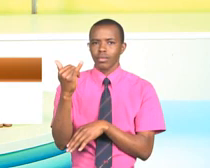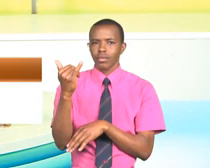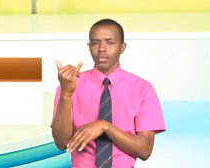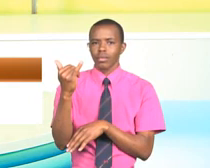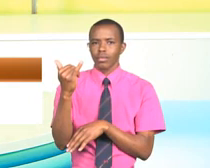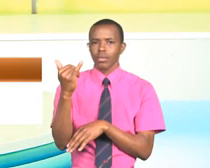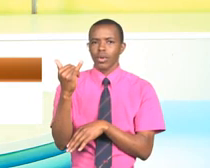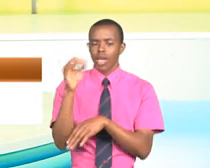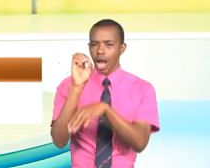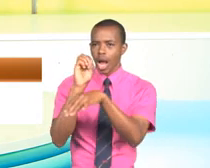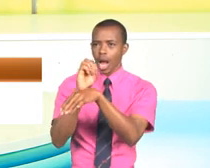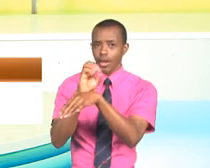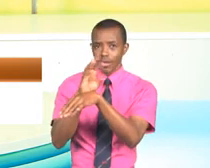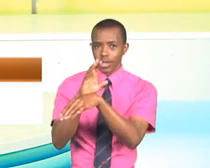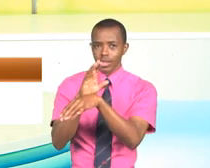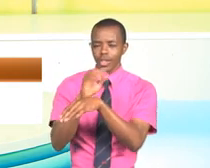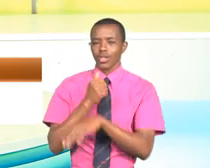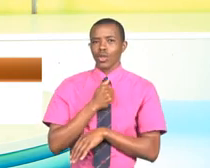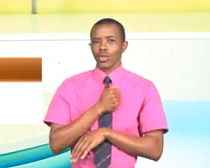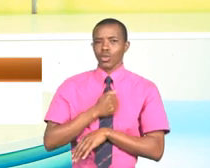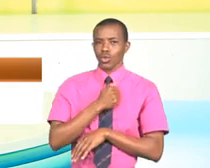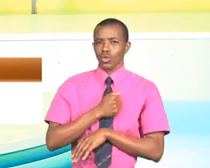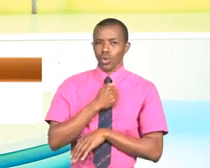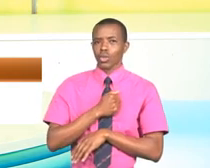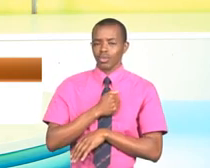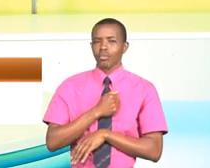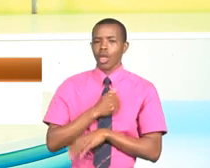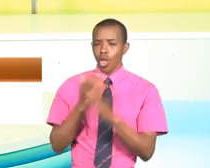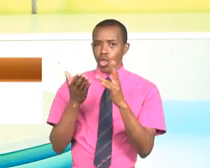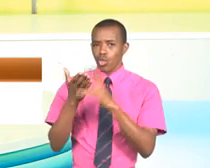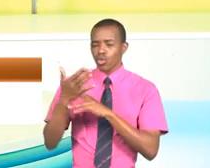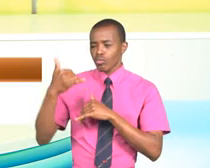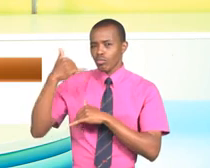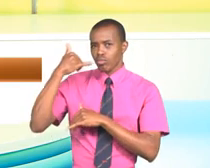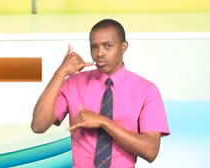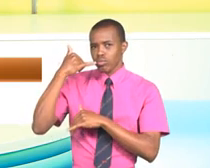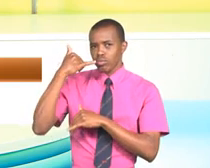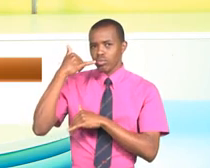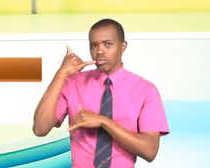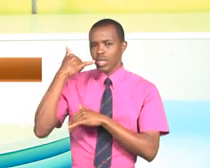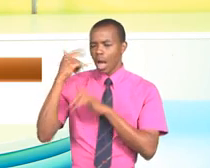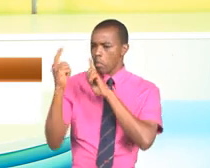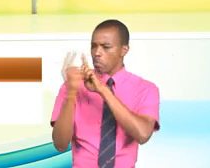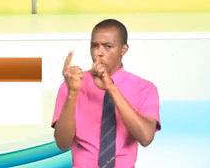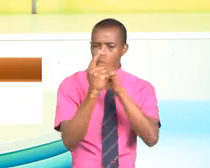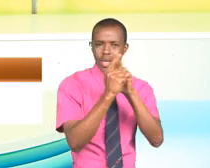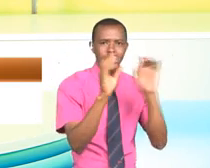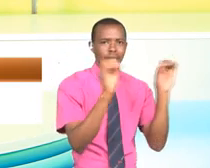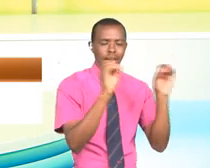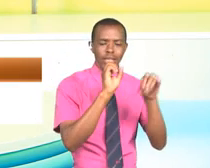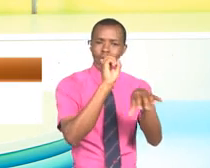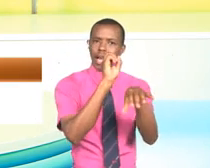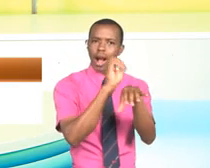usaidizi wa ushauri. Mtazamaji, ni uradhi kwa njia ya simu pasipo kuonana ana kwa ana na